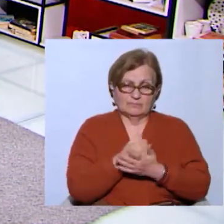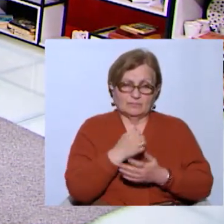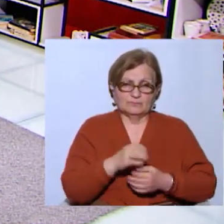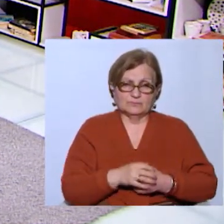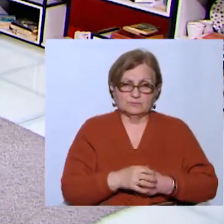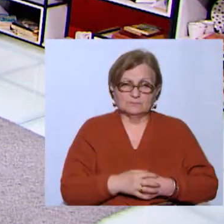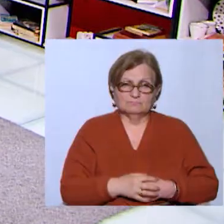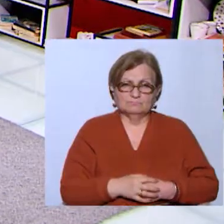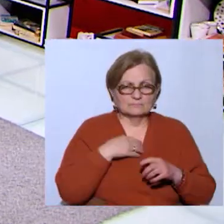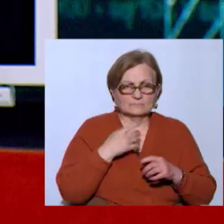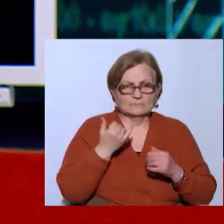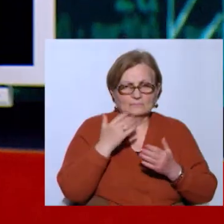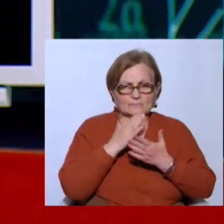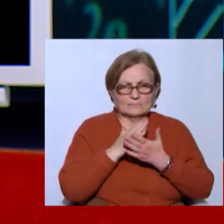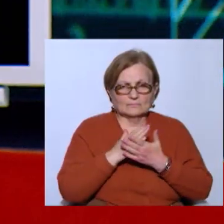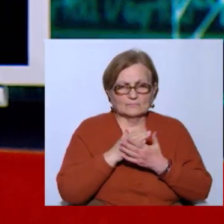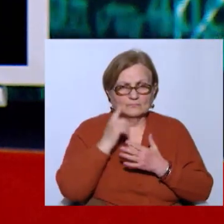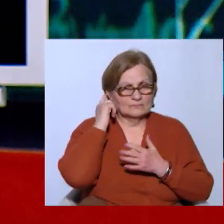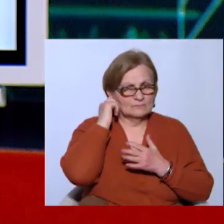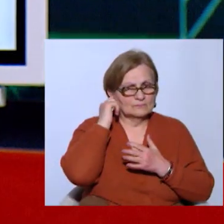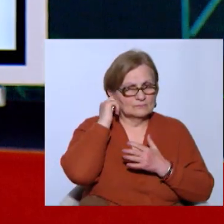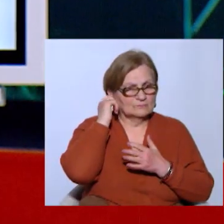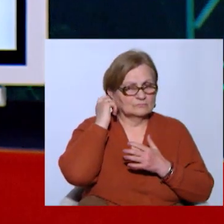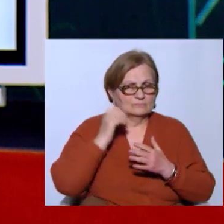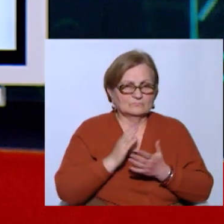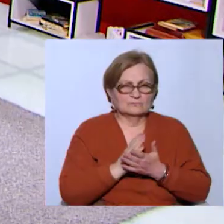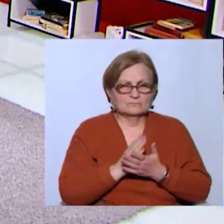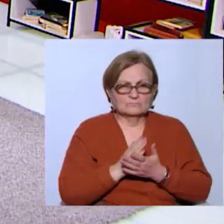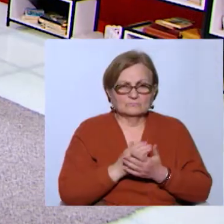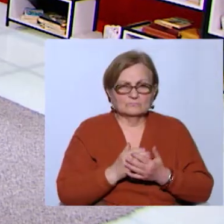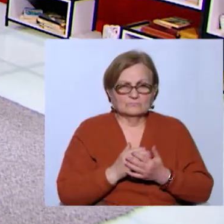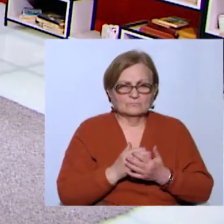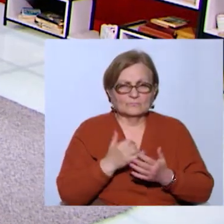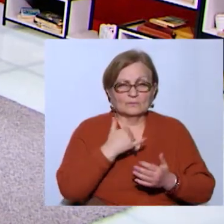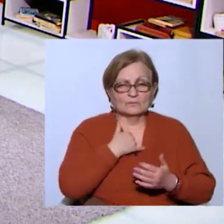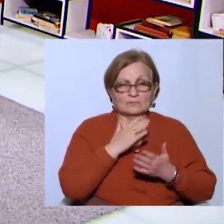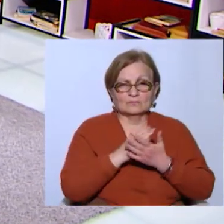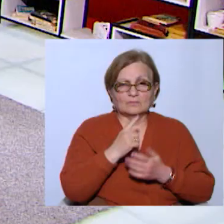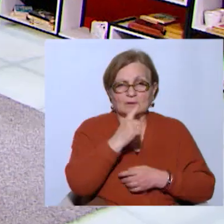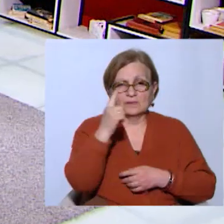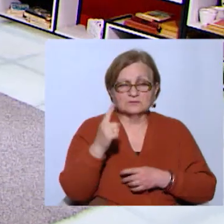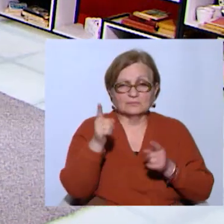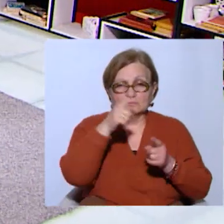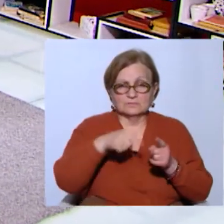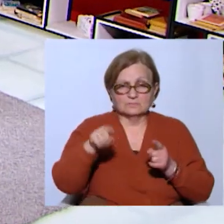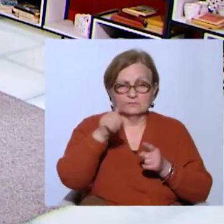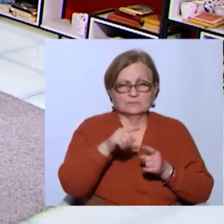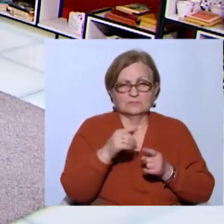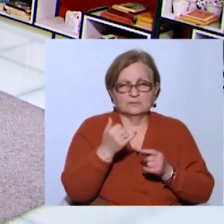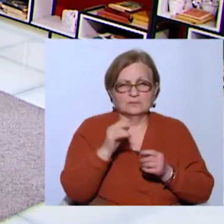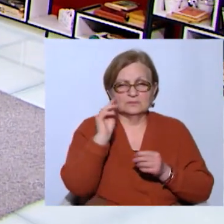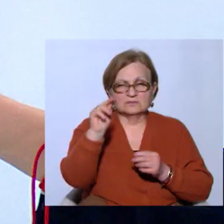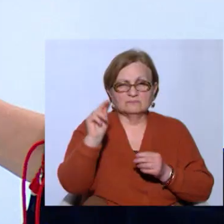ჩვენ ვიცით, რომ ერთეულოვანი არის წრე, რომლის რადიუსი 1 ერთეულის ტოლია. გვაქვს მოცემული ერთეულოვანი წრე და ალფა კუთხე. მოდით